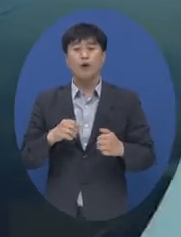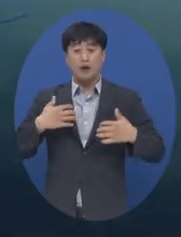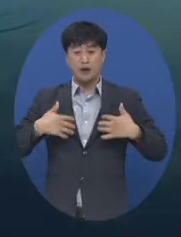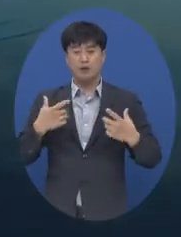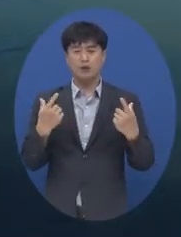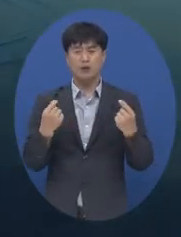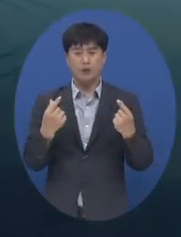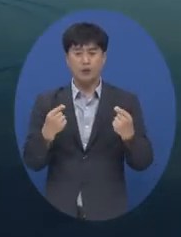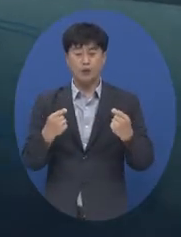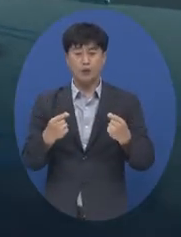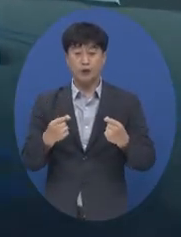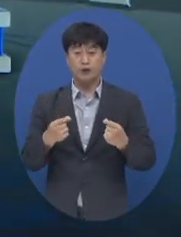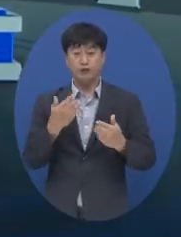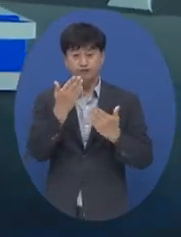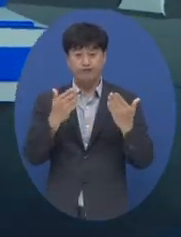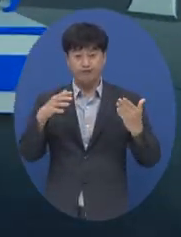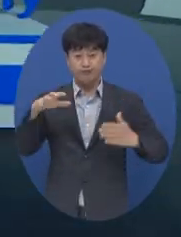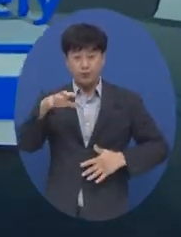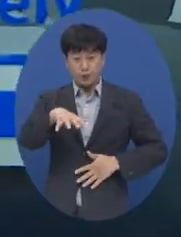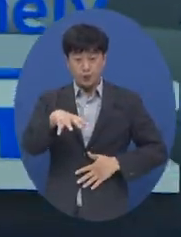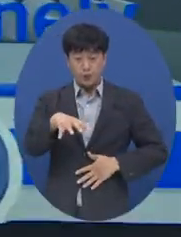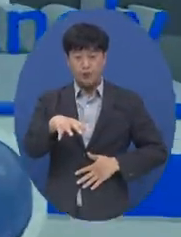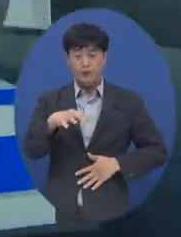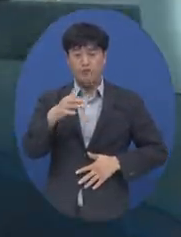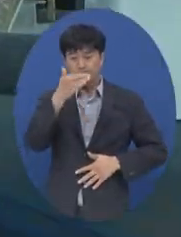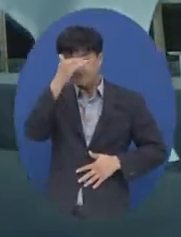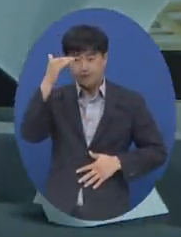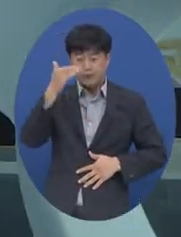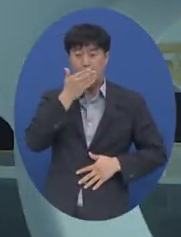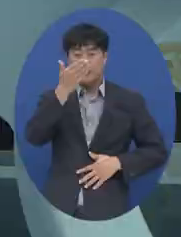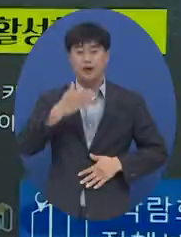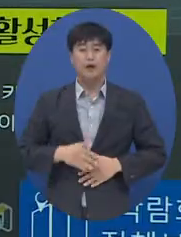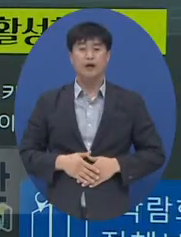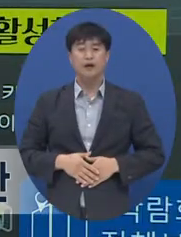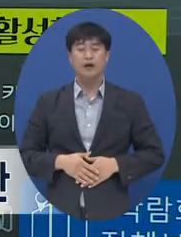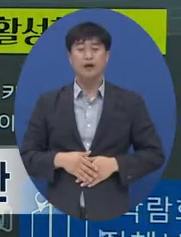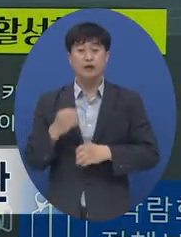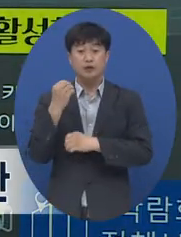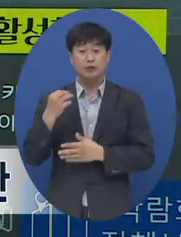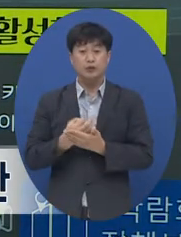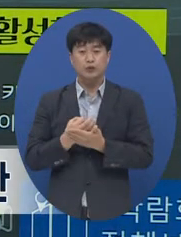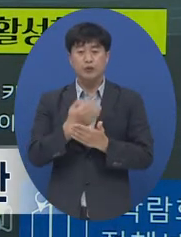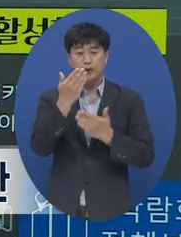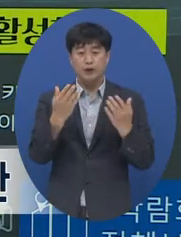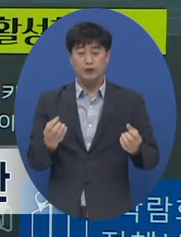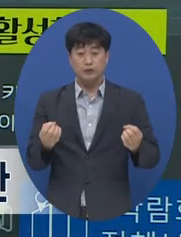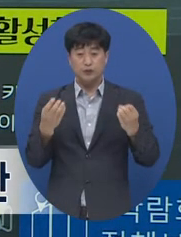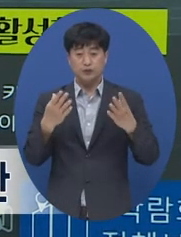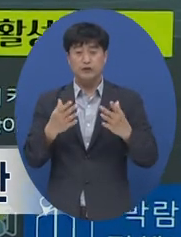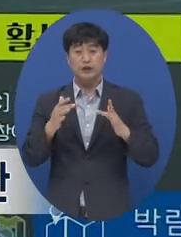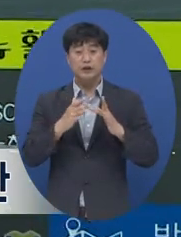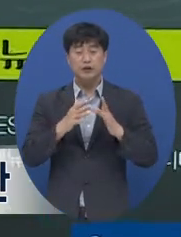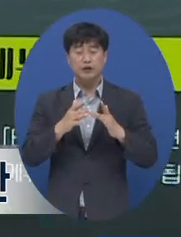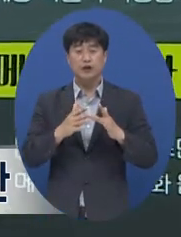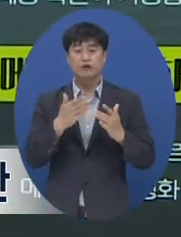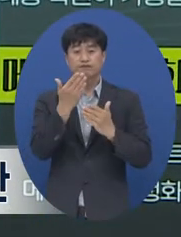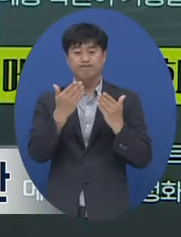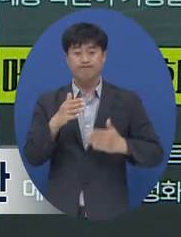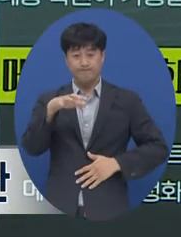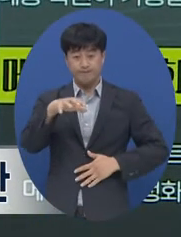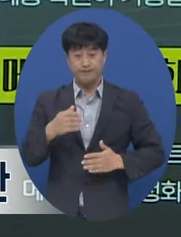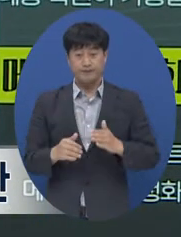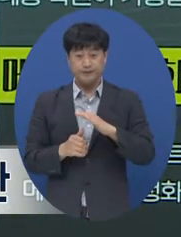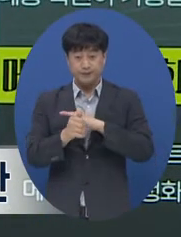게임 하듯 전시 자 아니고 쪼고 술 돌아다닐 수 있습니다 기본소득 강남의 온라인 전시관에 입장을